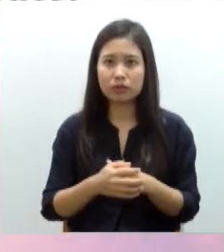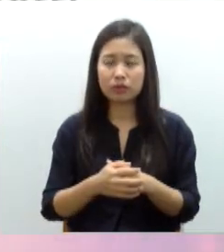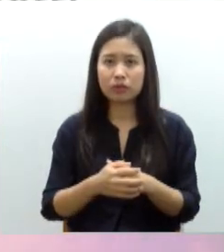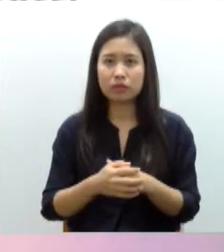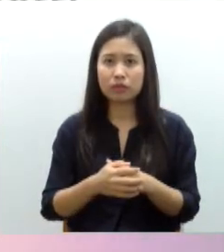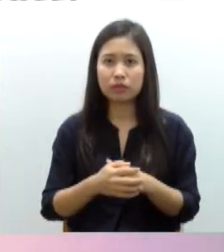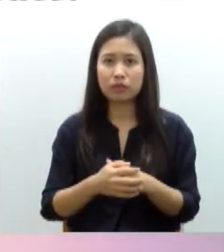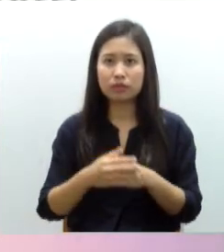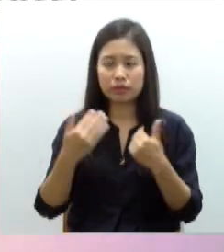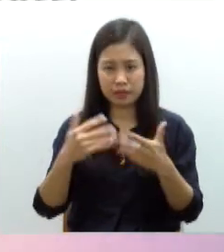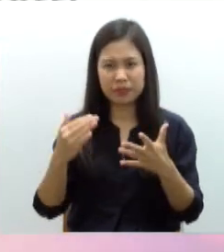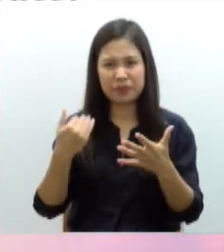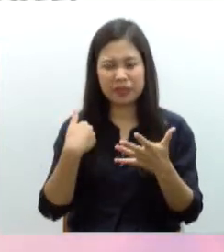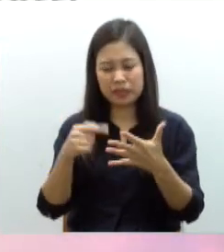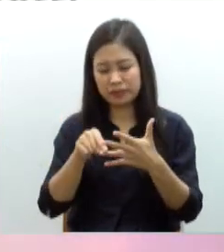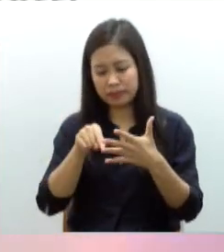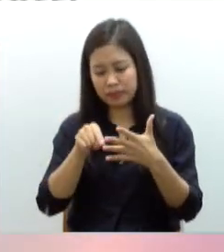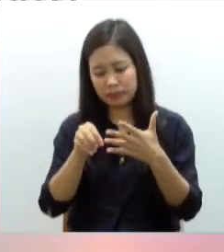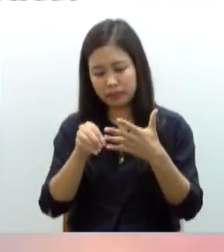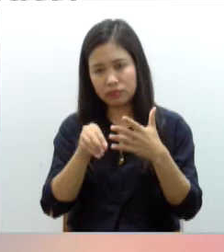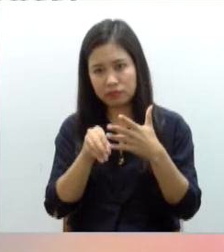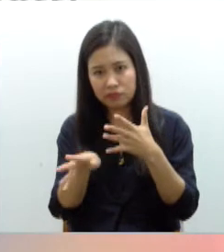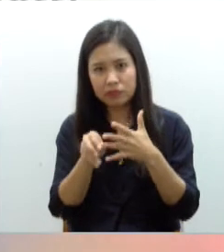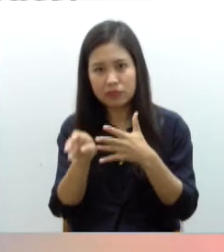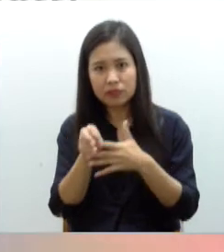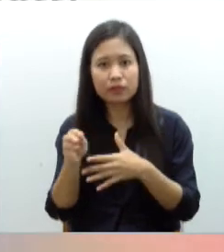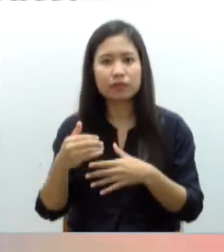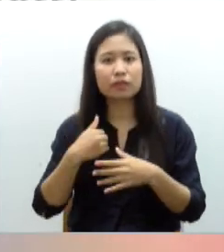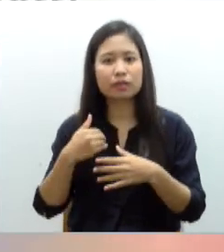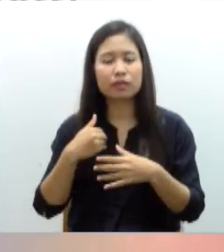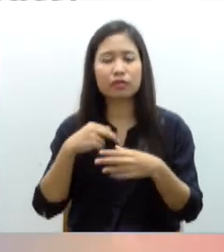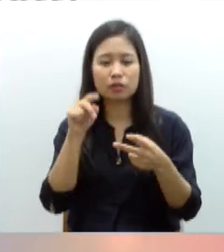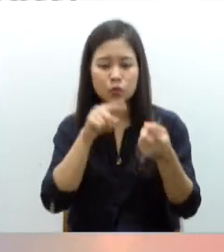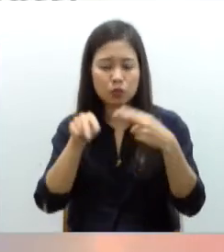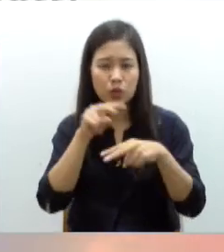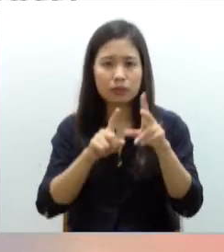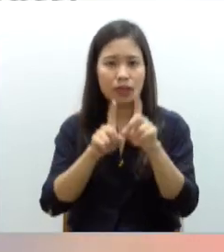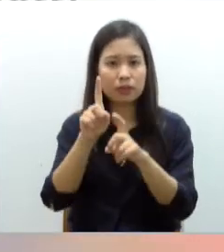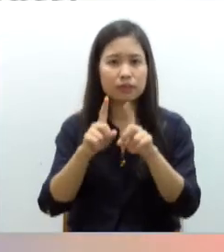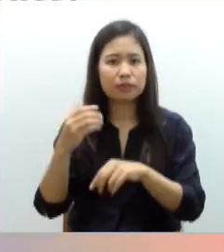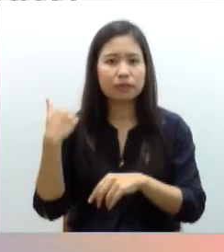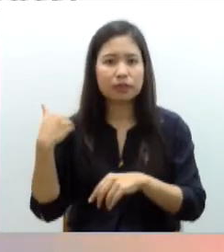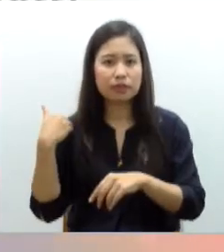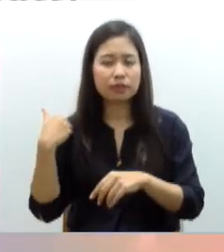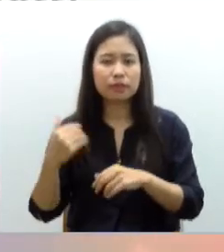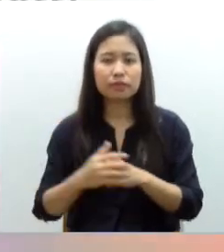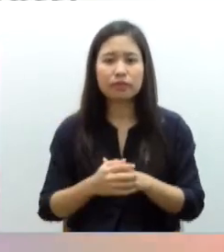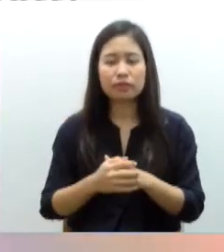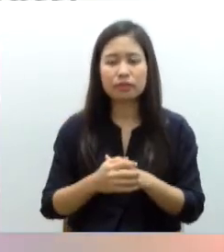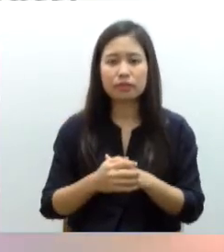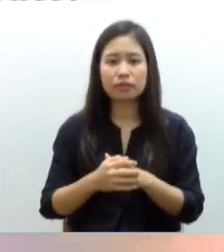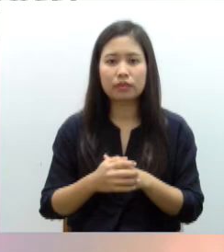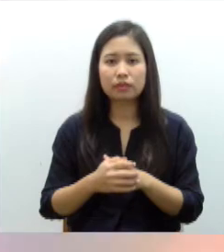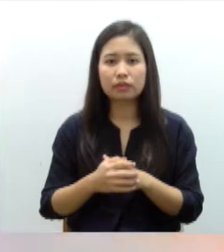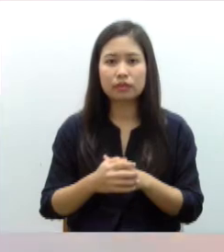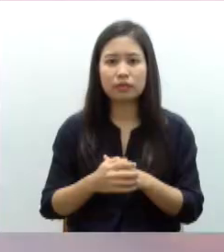หรือการเปิดเผยข้อมูลเนี่ยจะไม่ค่อยมีปัญหานะจะมีปัญหาก็คือตัวที่วัดที่10